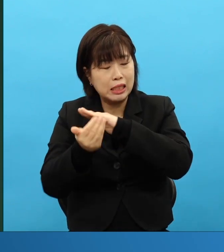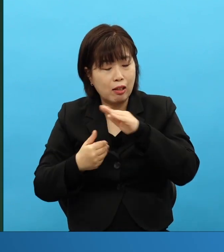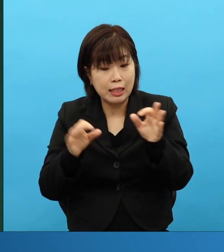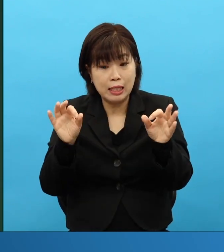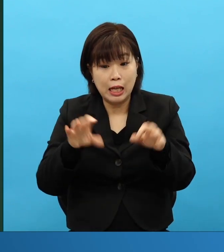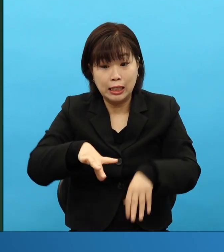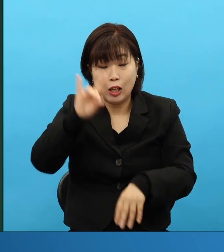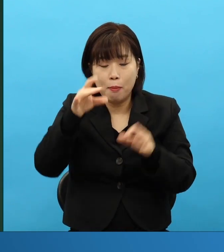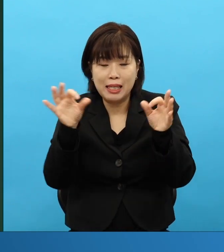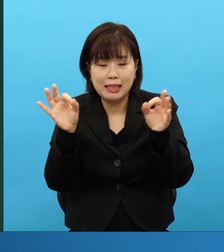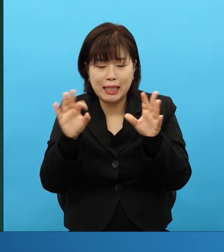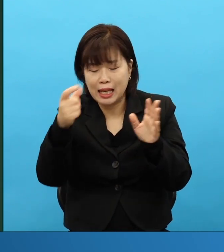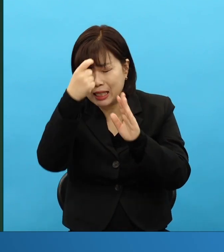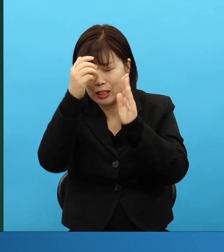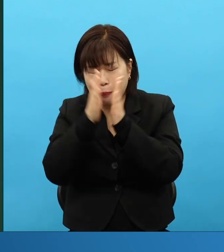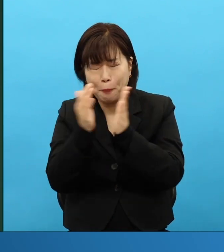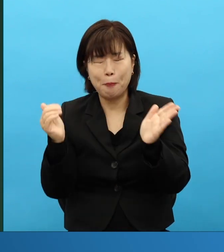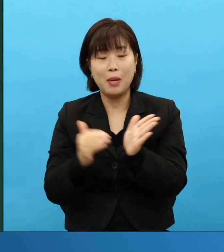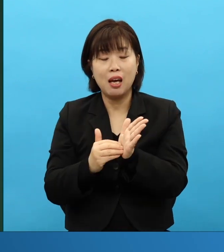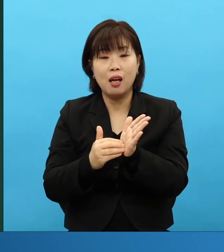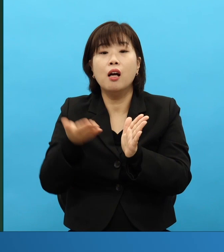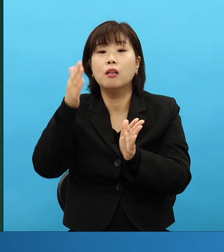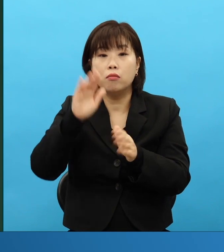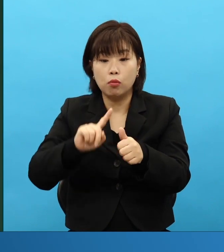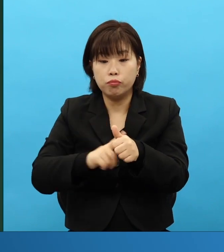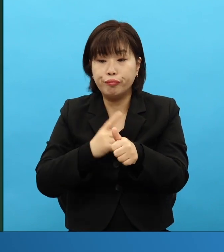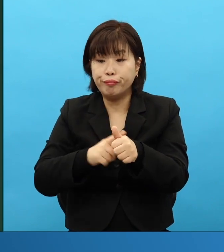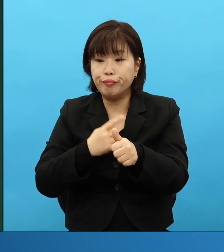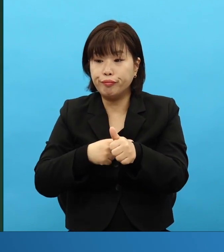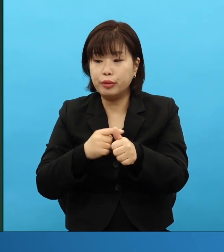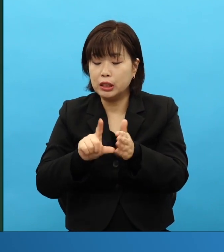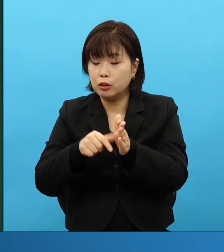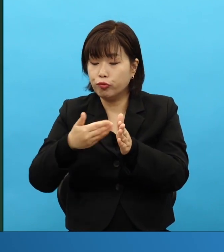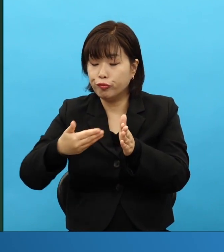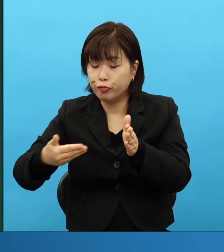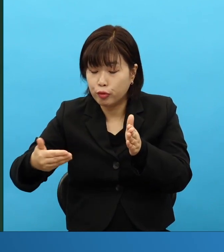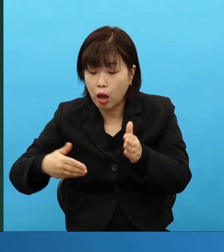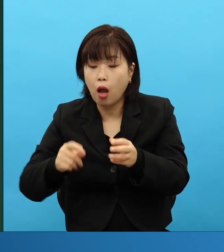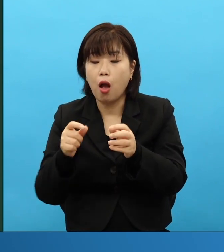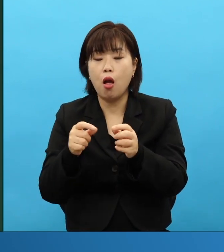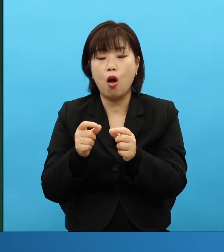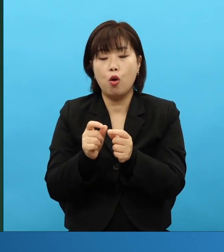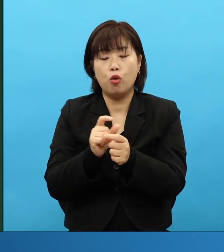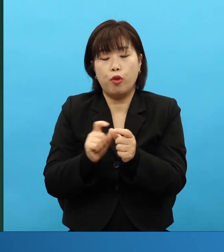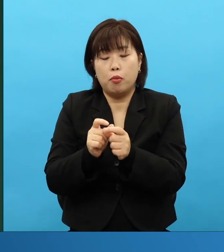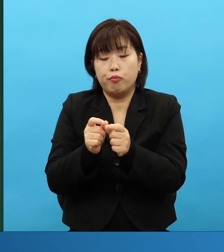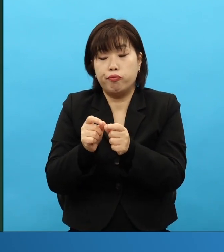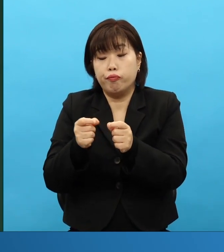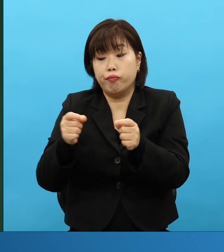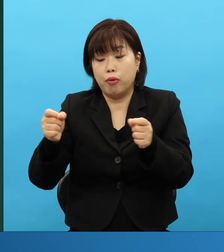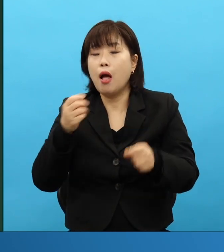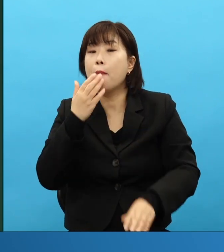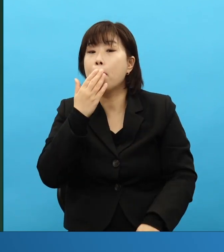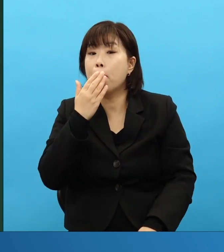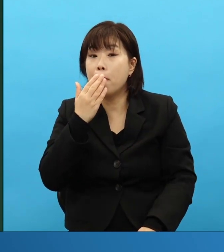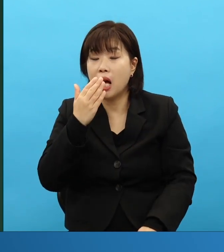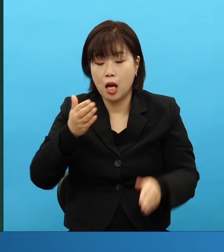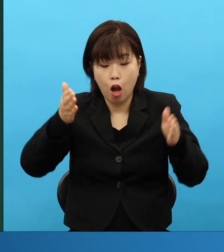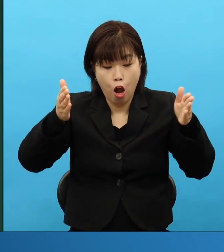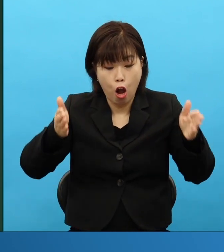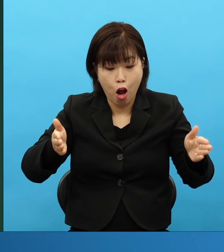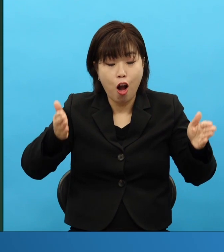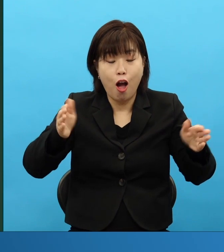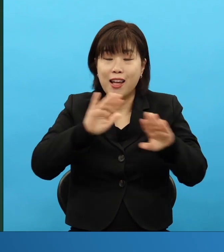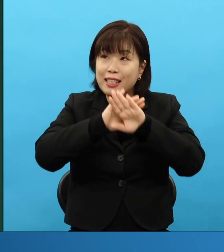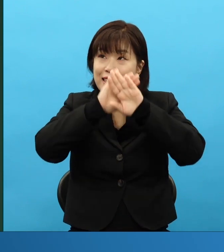나중에는 longer. 아침이 그냥 24가 돼버립니다. Later on, your morning prayers will just become 24 그럼 hours. 저녁도 자연히 24 되지요. Then naturally, evening 그럼 prayers 그 will become 속에서 24 hours as 공부하게